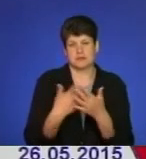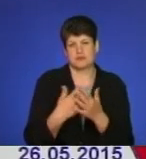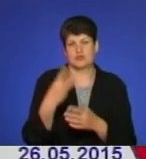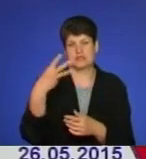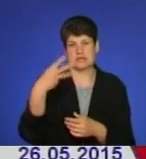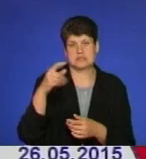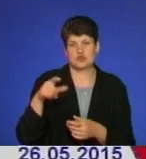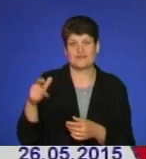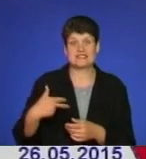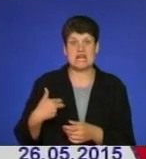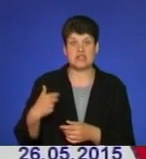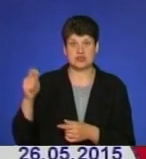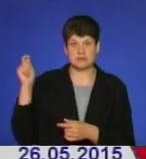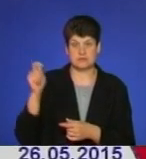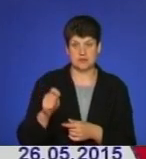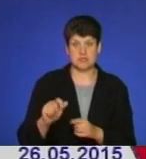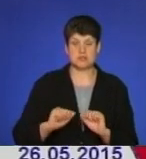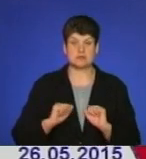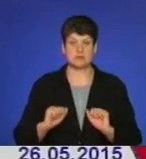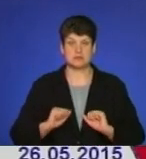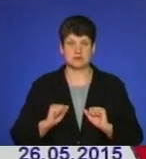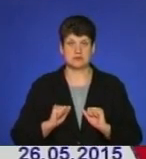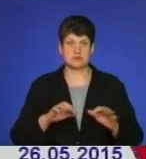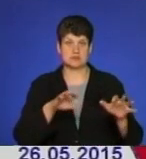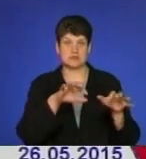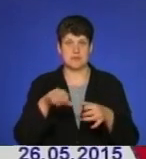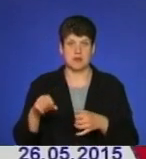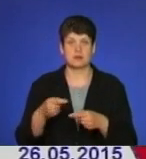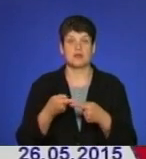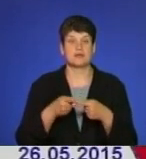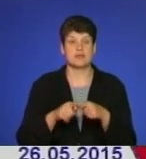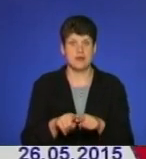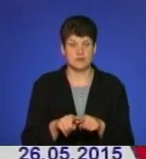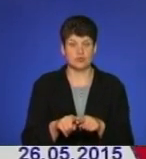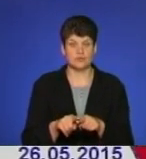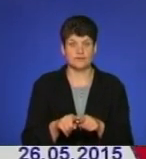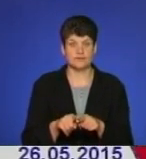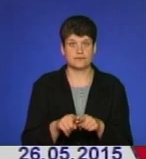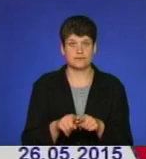з Заліщик, які намагалися, скажімо так, відбити цю техніку, десь